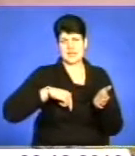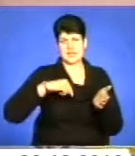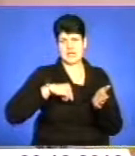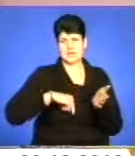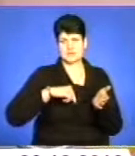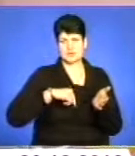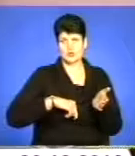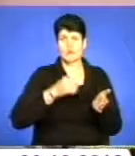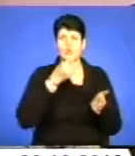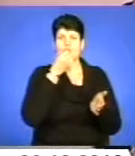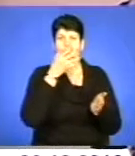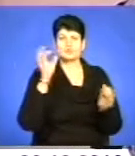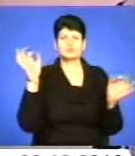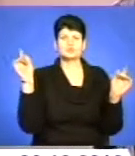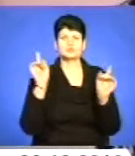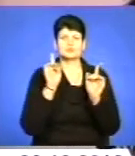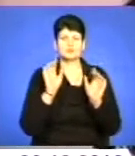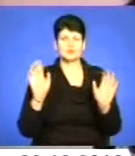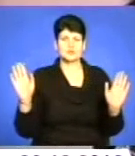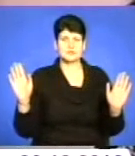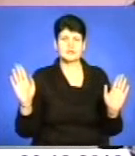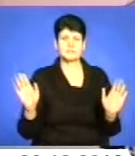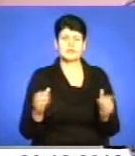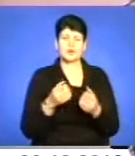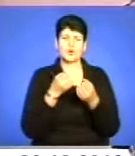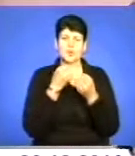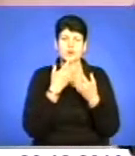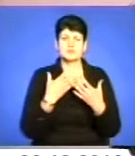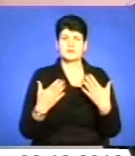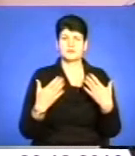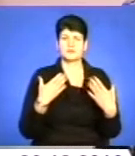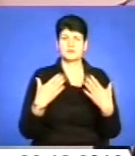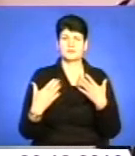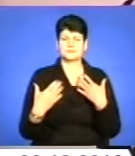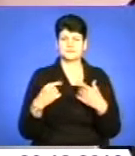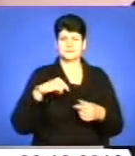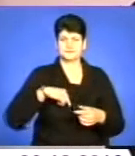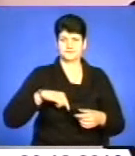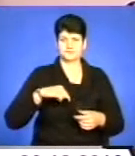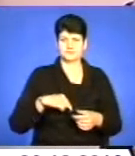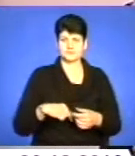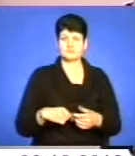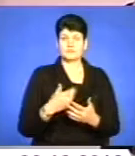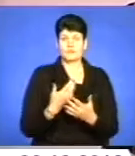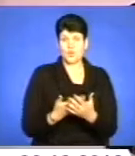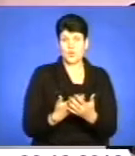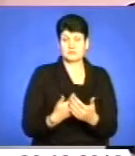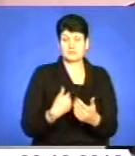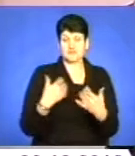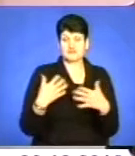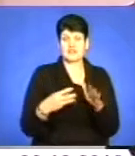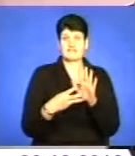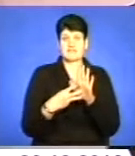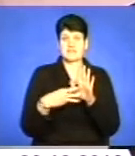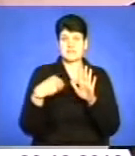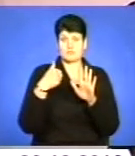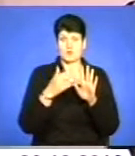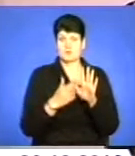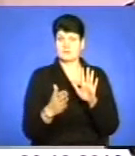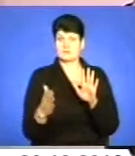хорошою музикою, добрими стосунками і добрими емоціями. І от ми вже 8 років